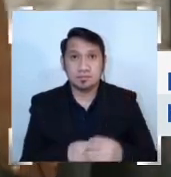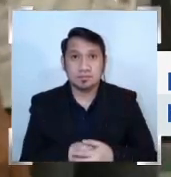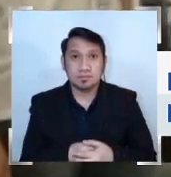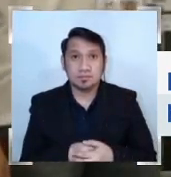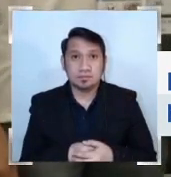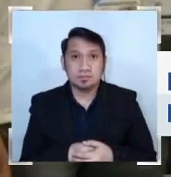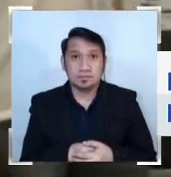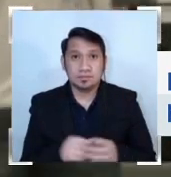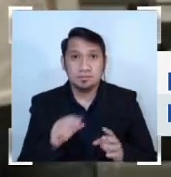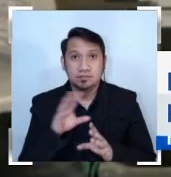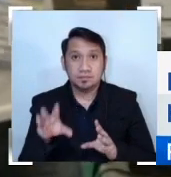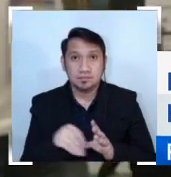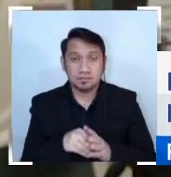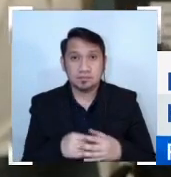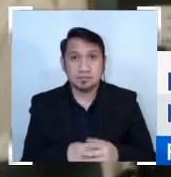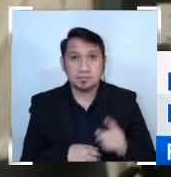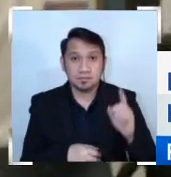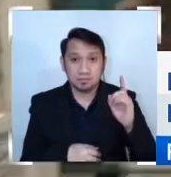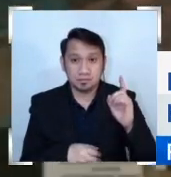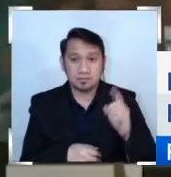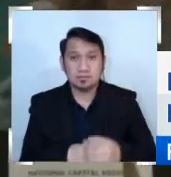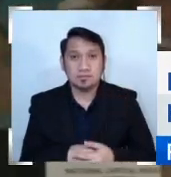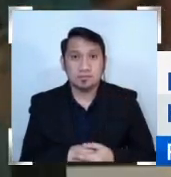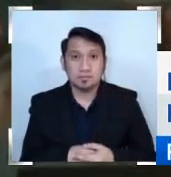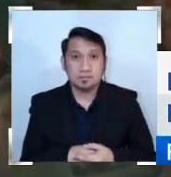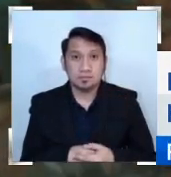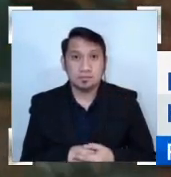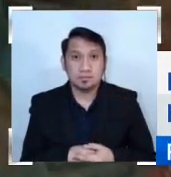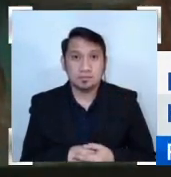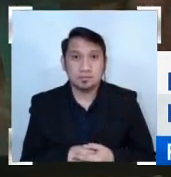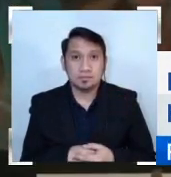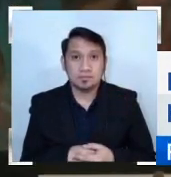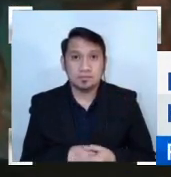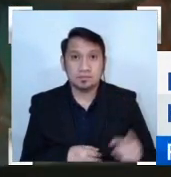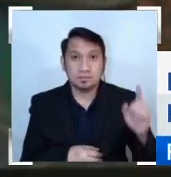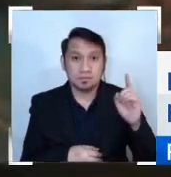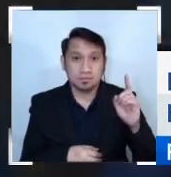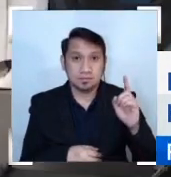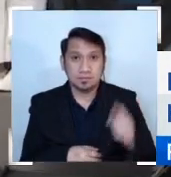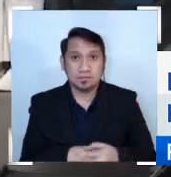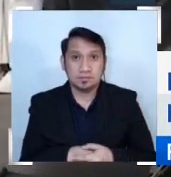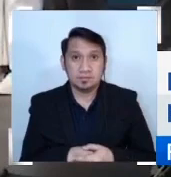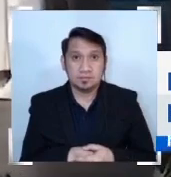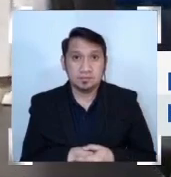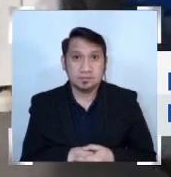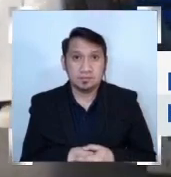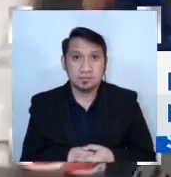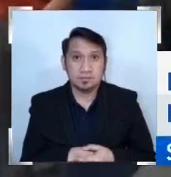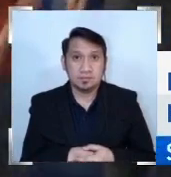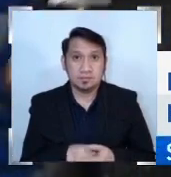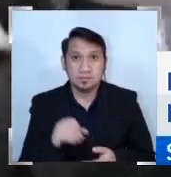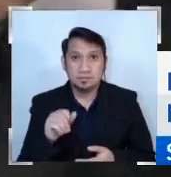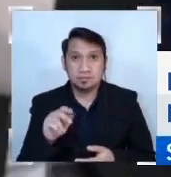Re-electionist naman si Miguel Ponce bilang Pateros Mayor at Vice Mayor naman si Carlos Santos. Sa San Juan,